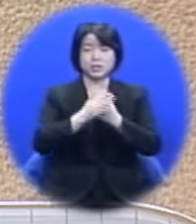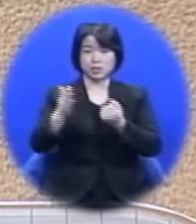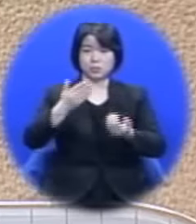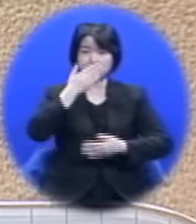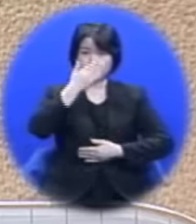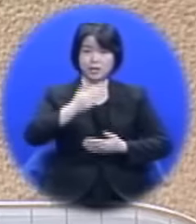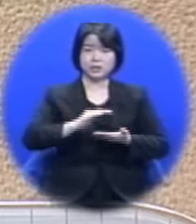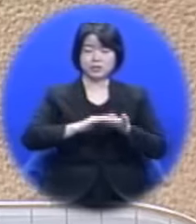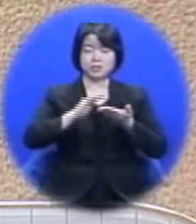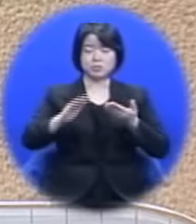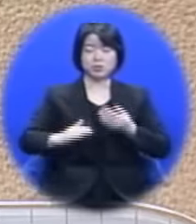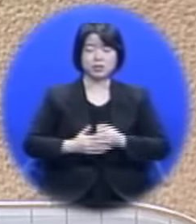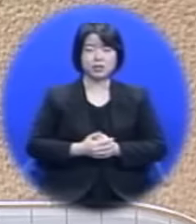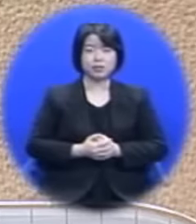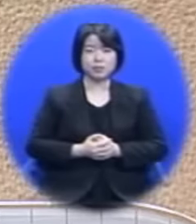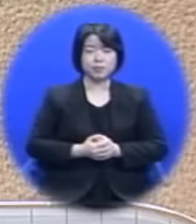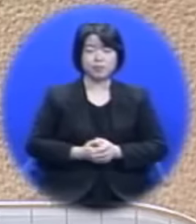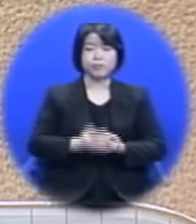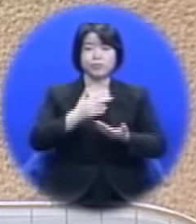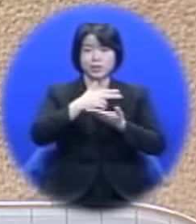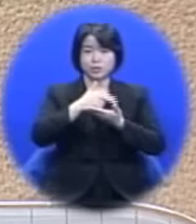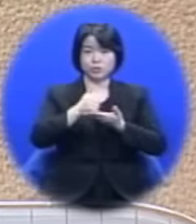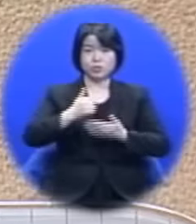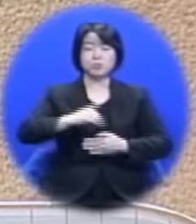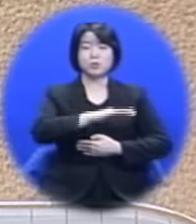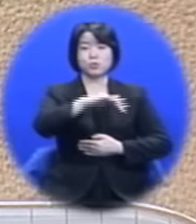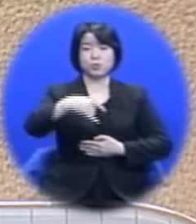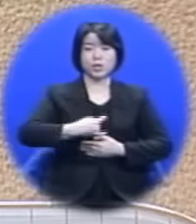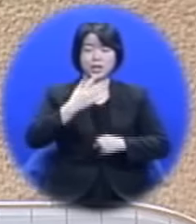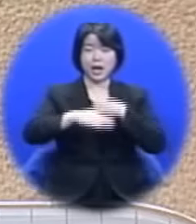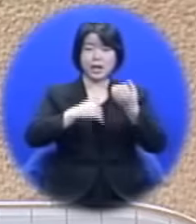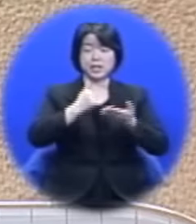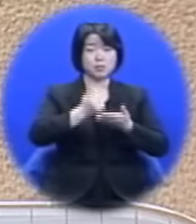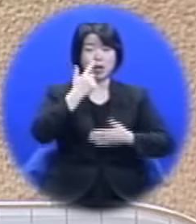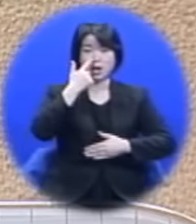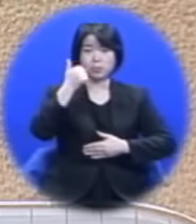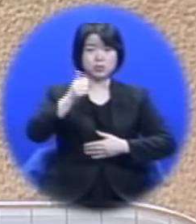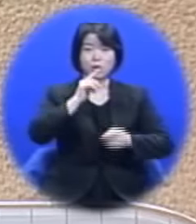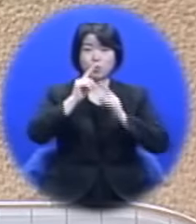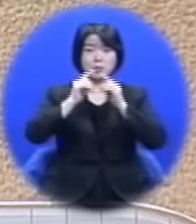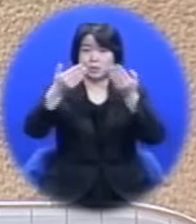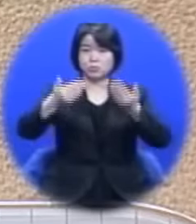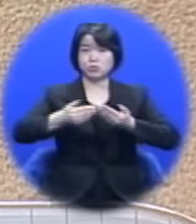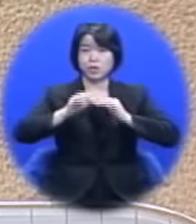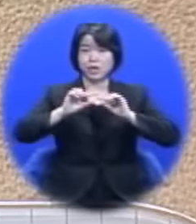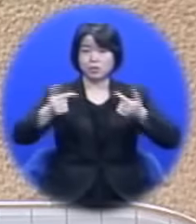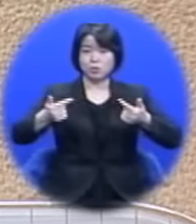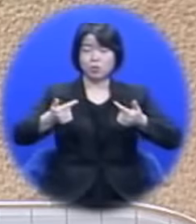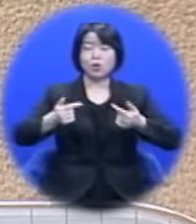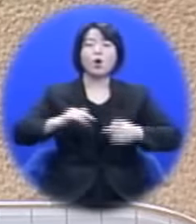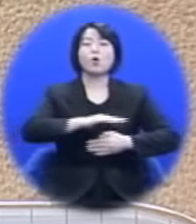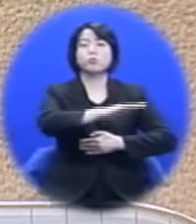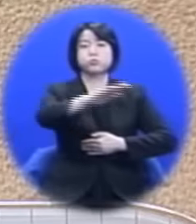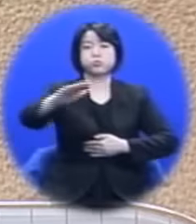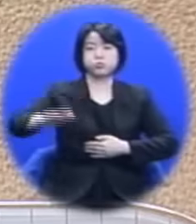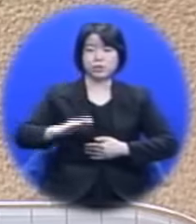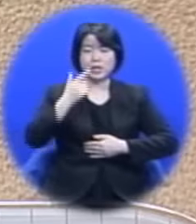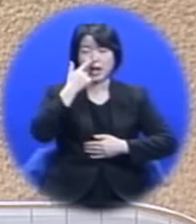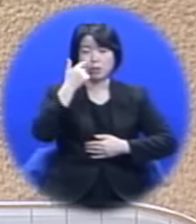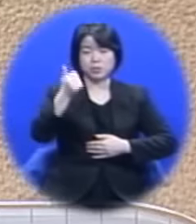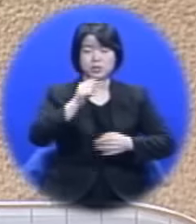아버지시다 주님은 우리에게 하나님이 아버지시라 그만 말씀하신게 아니고 우리 아버지라고